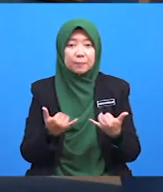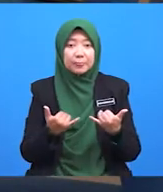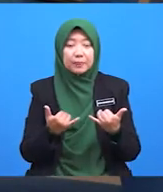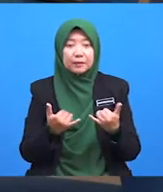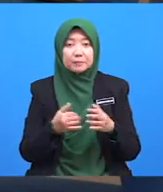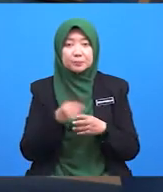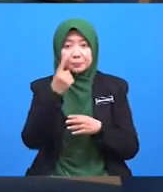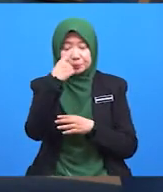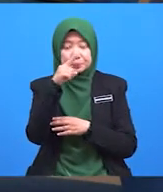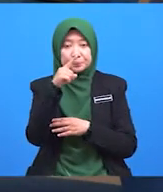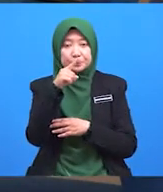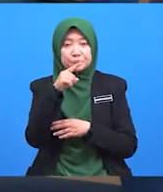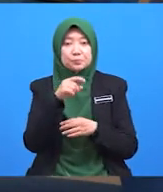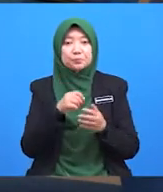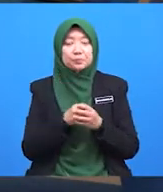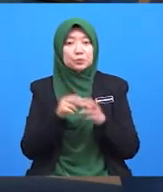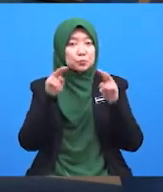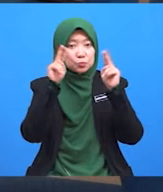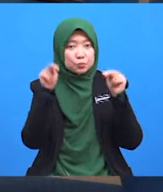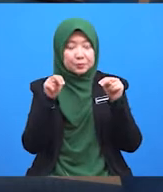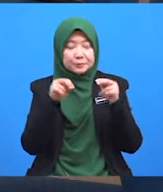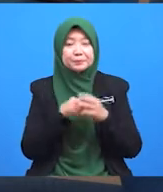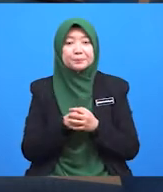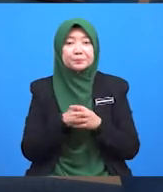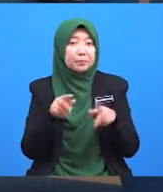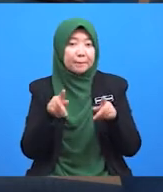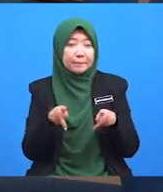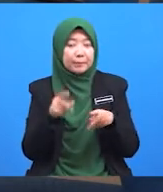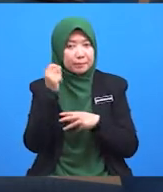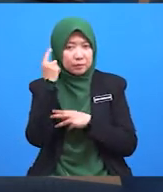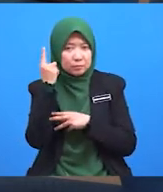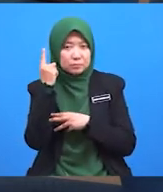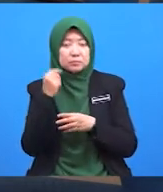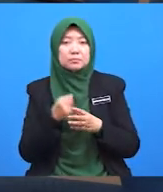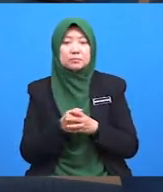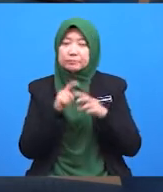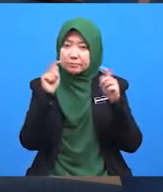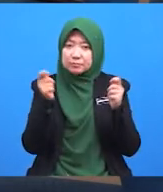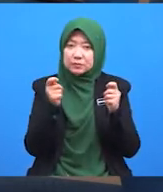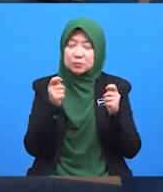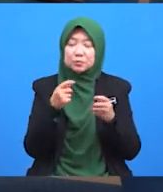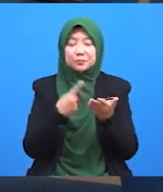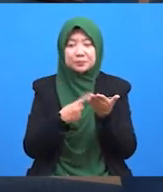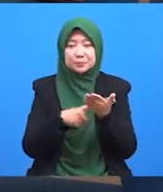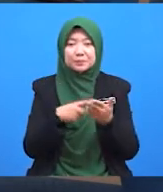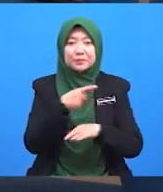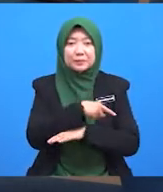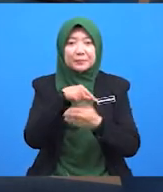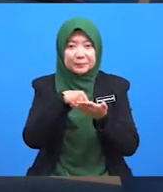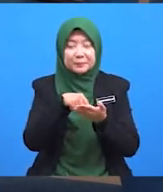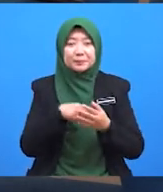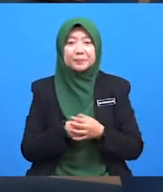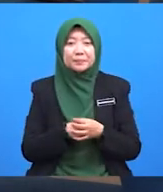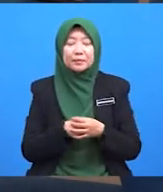Sekarang adalah sesi pengukuhan bagi menguji sama ada pelajar memahami topik yang kita bincangkan pada hari